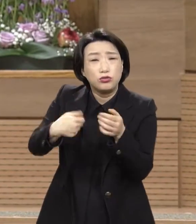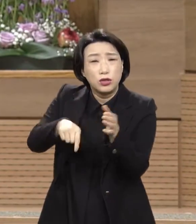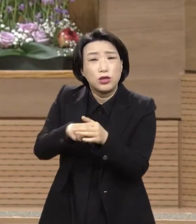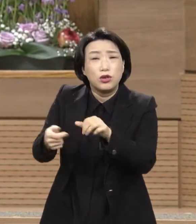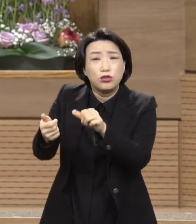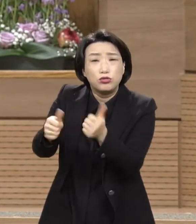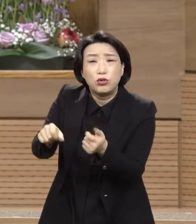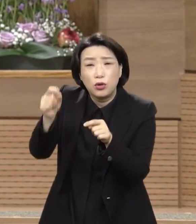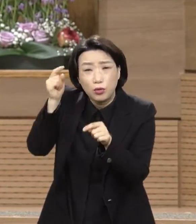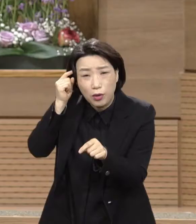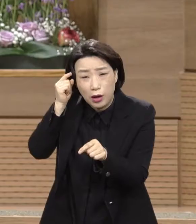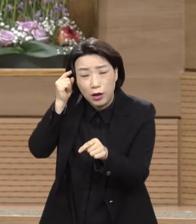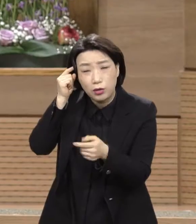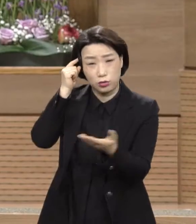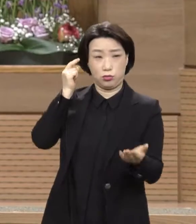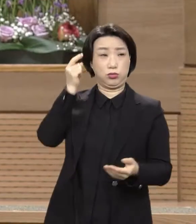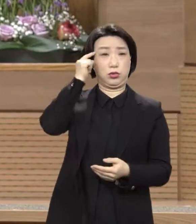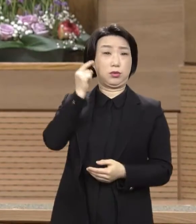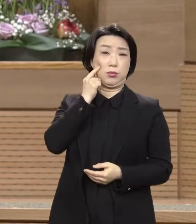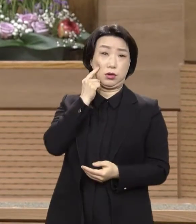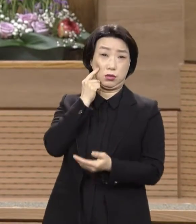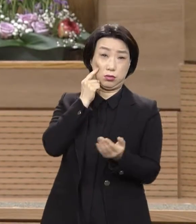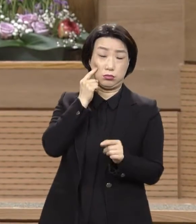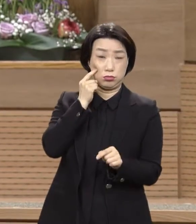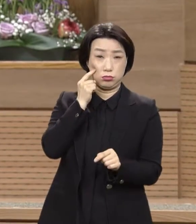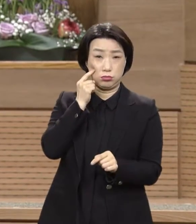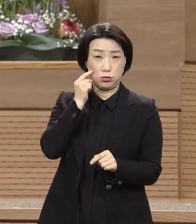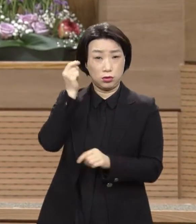하시나 한번 판단을 잘해봐.